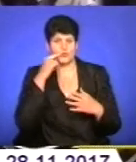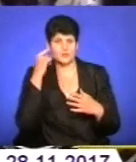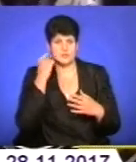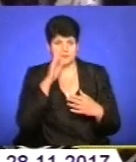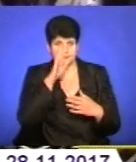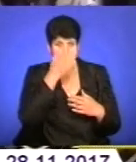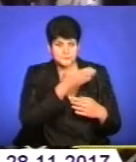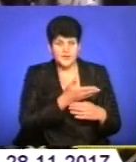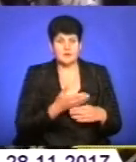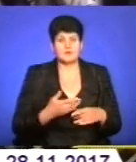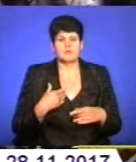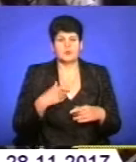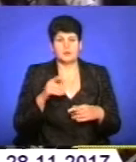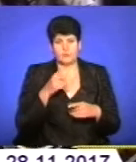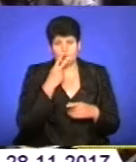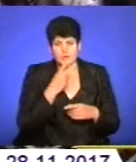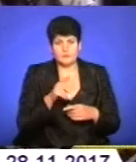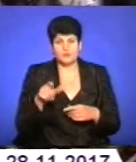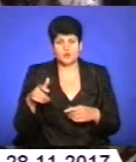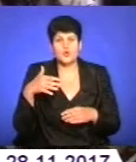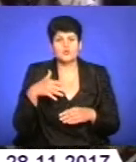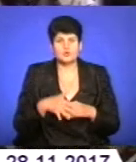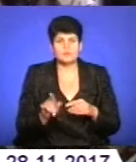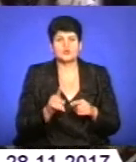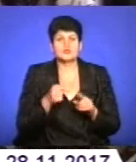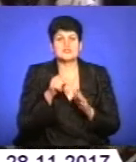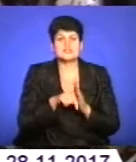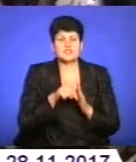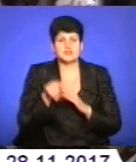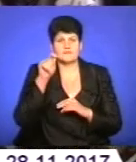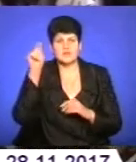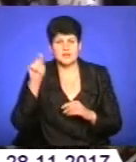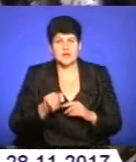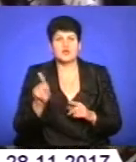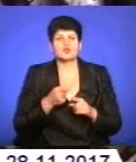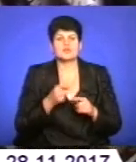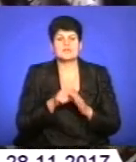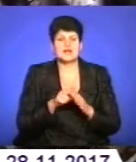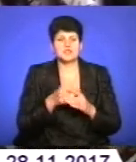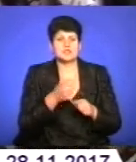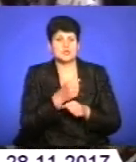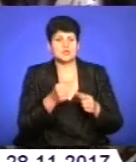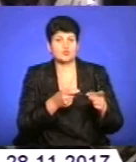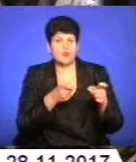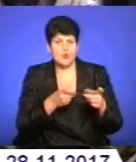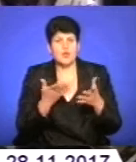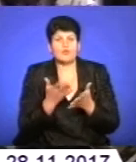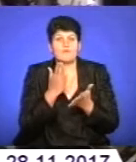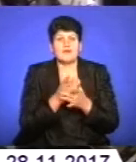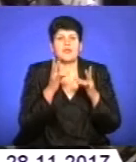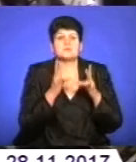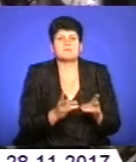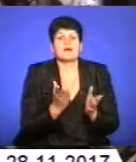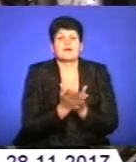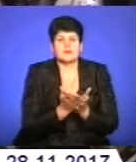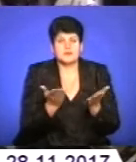люди розуміли, що таке війна, що таке зброя і яку вона несе небезпеку. Але, як казали,